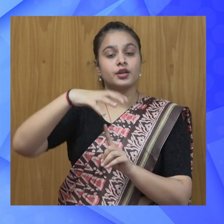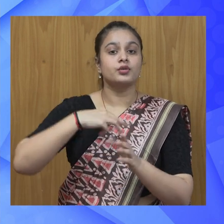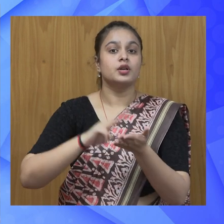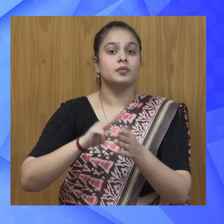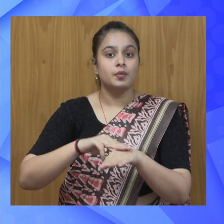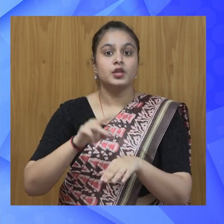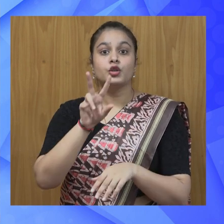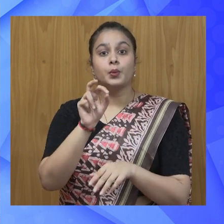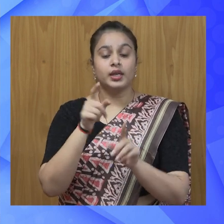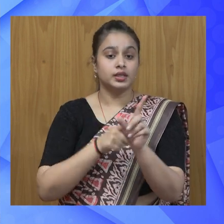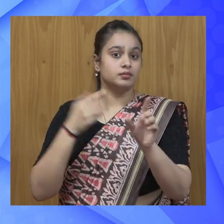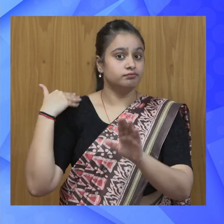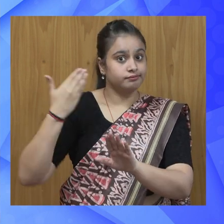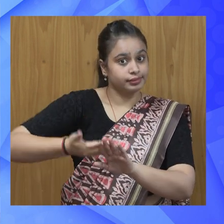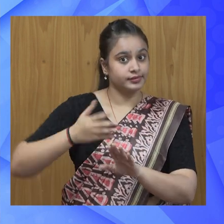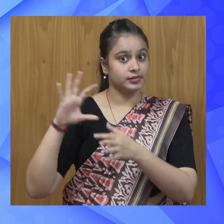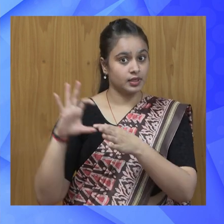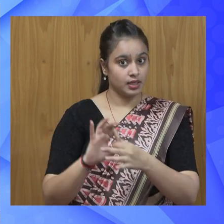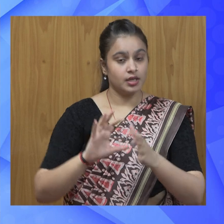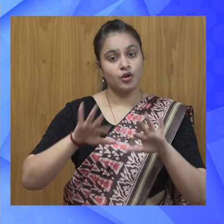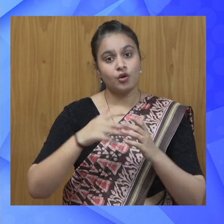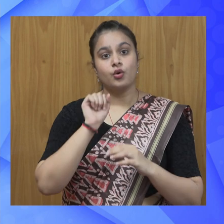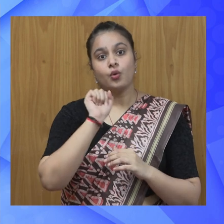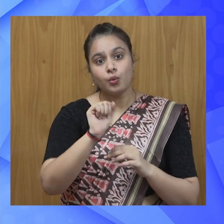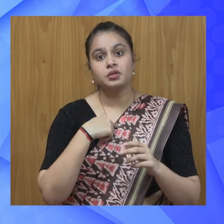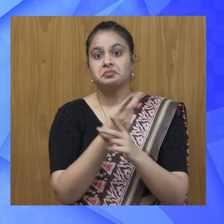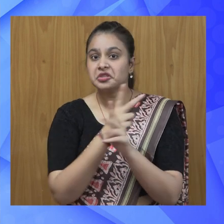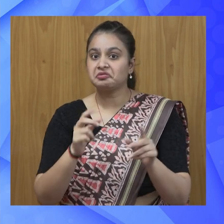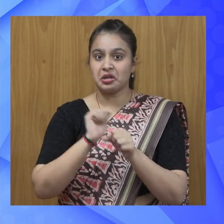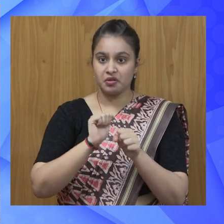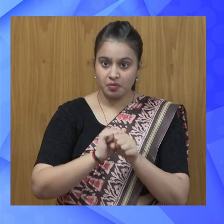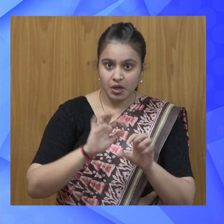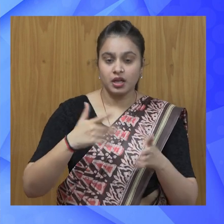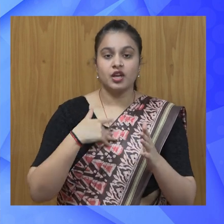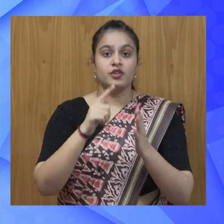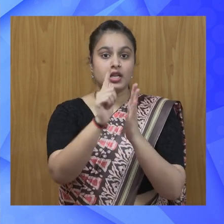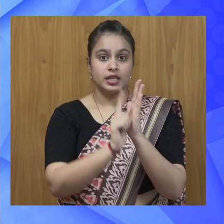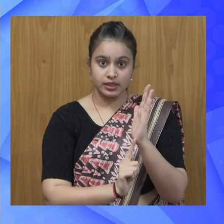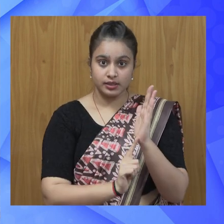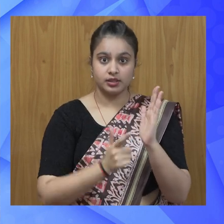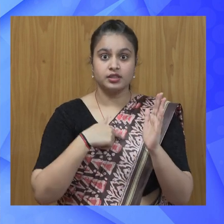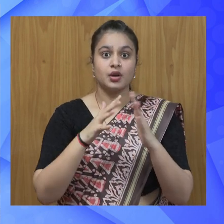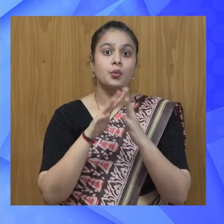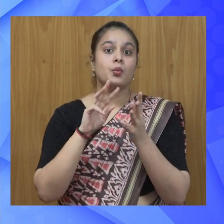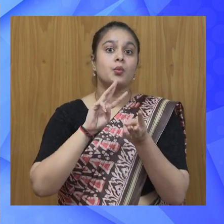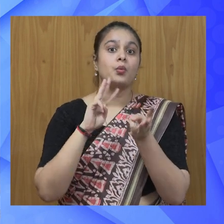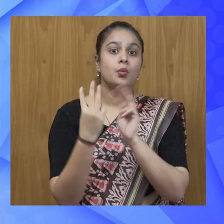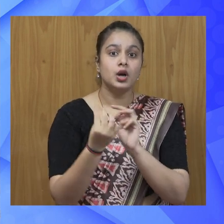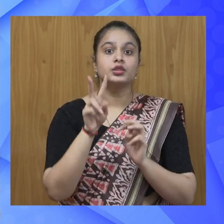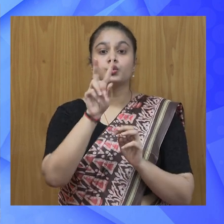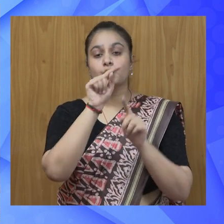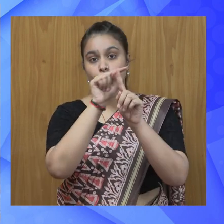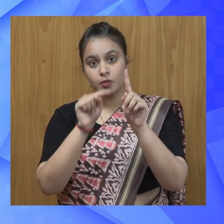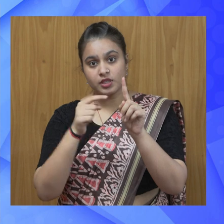over 20 years and has earned numerous accolades, including being listed among the world's top 2%